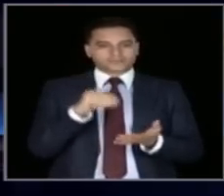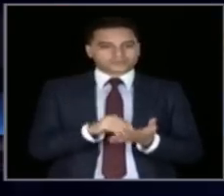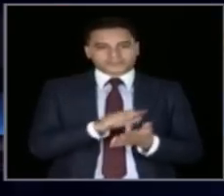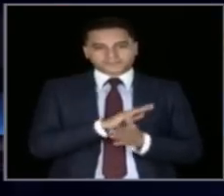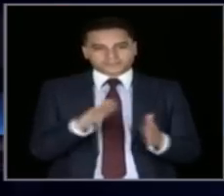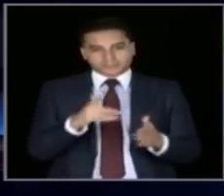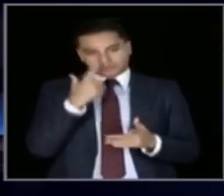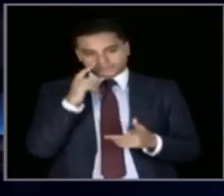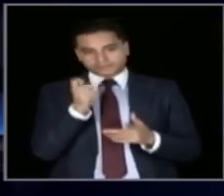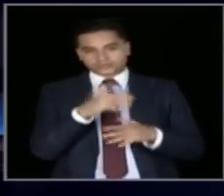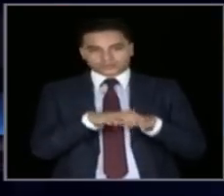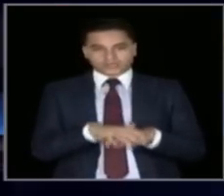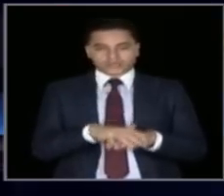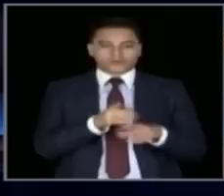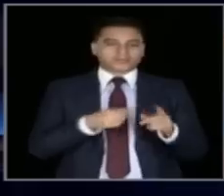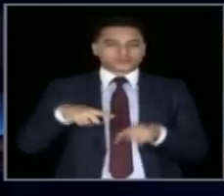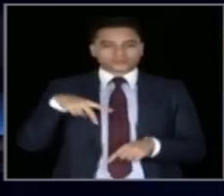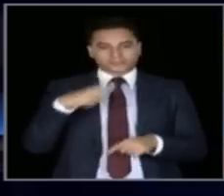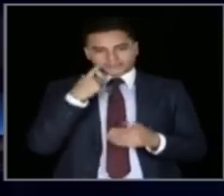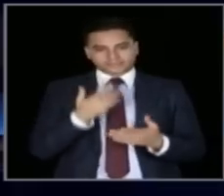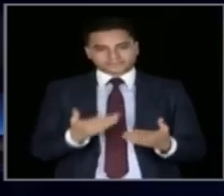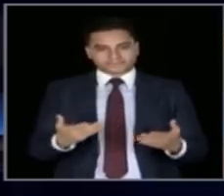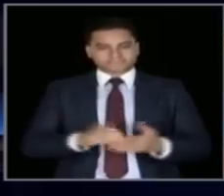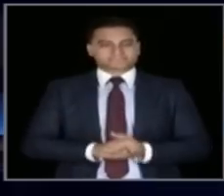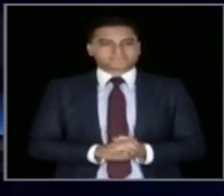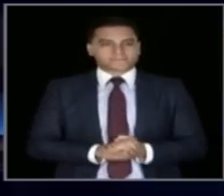نقطة يعتمد على السرعة ليكم انتوا التمانية.